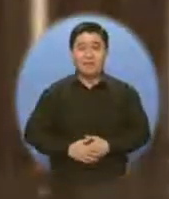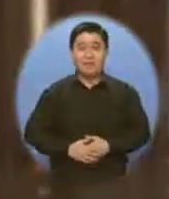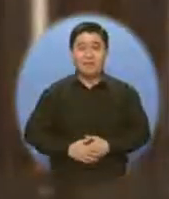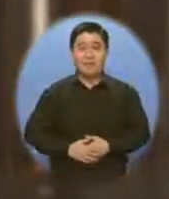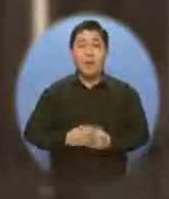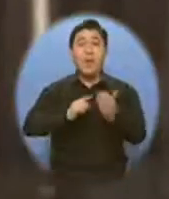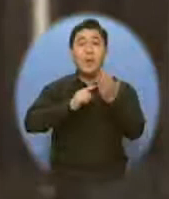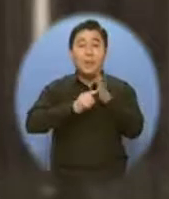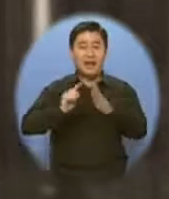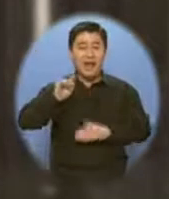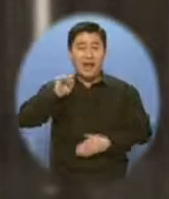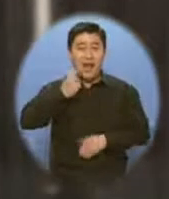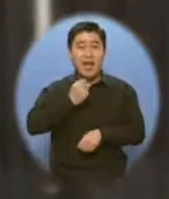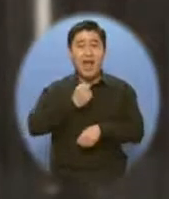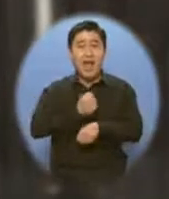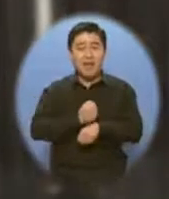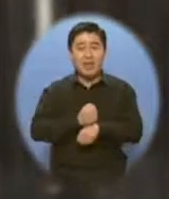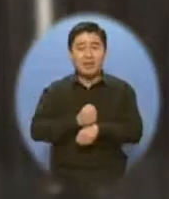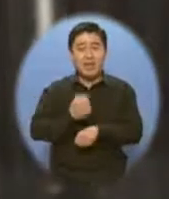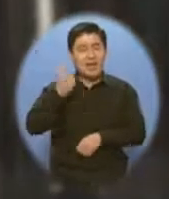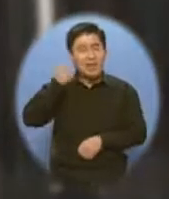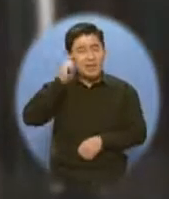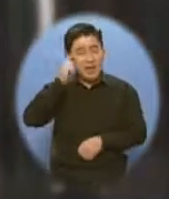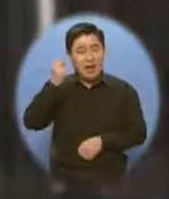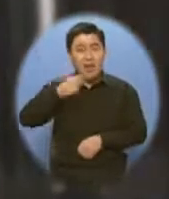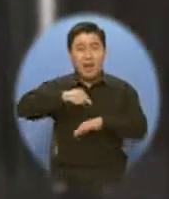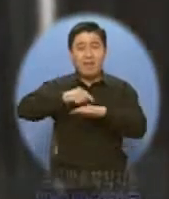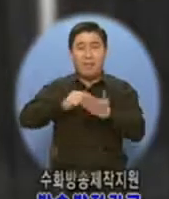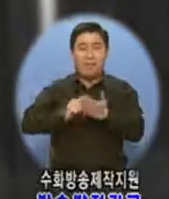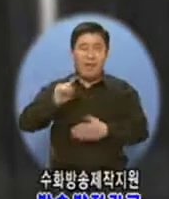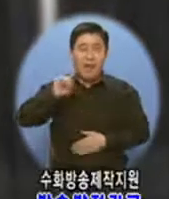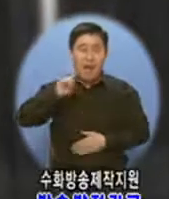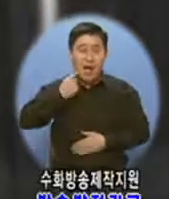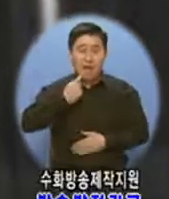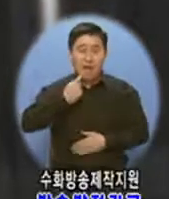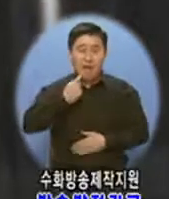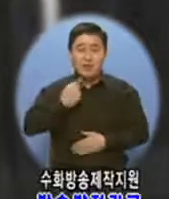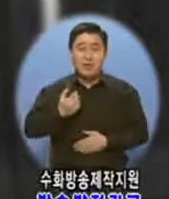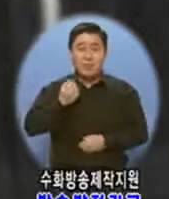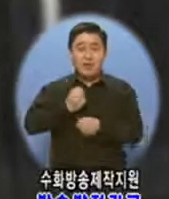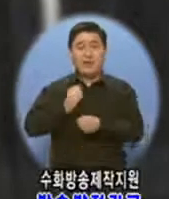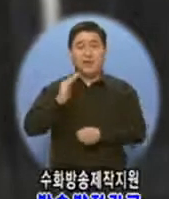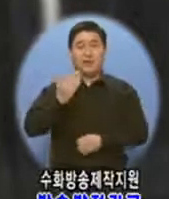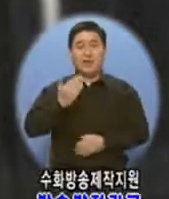주연을 아름답게 하는 것이 생각과 마음의 아름다움을 불러냅니다